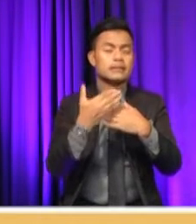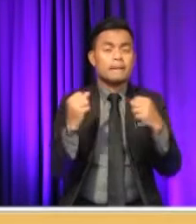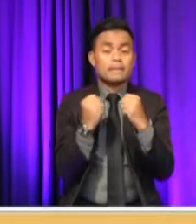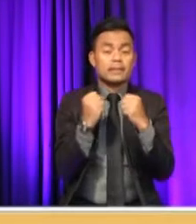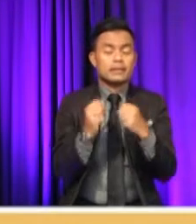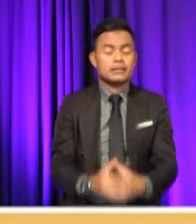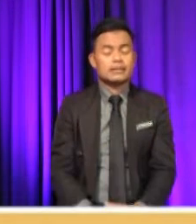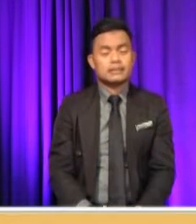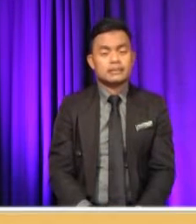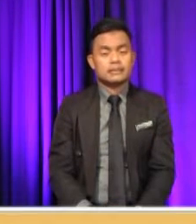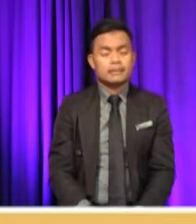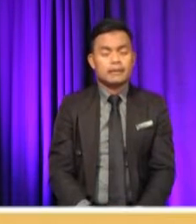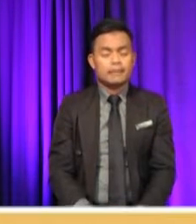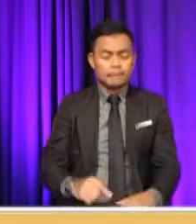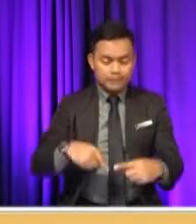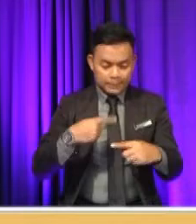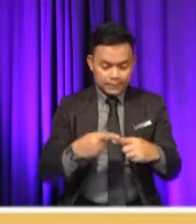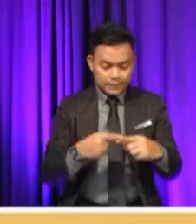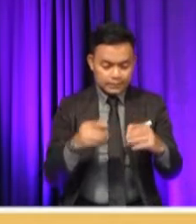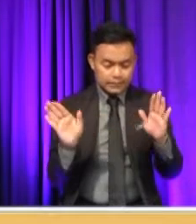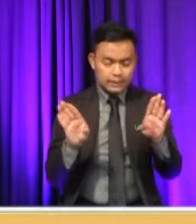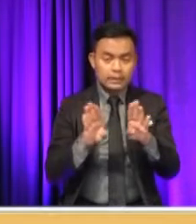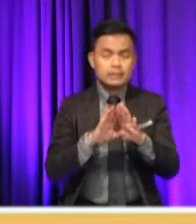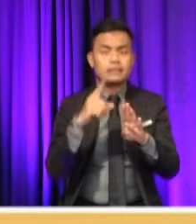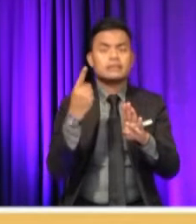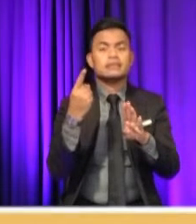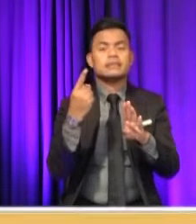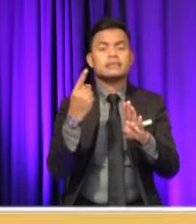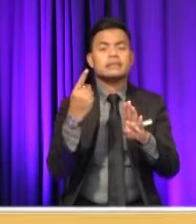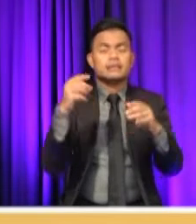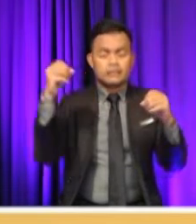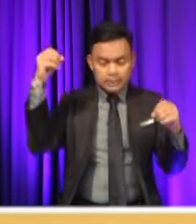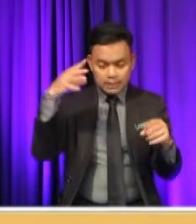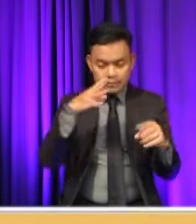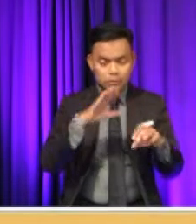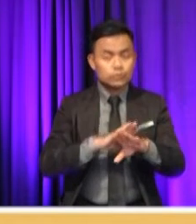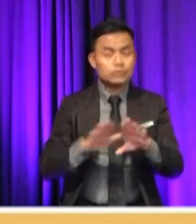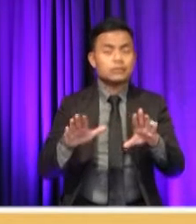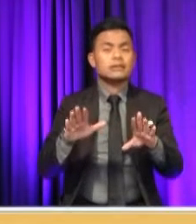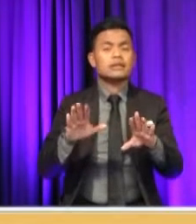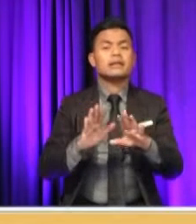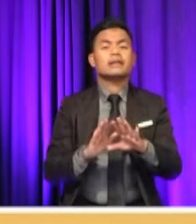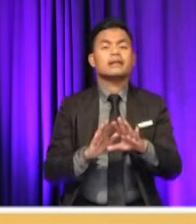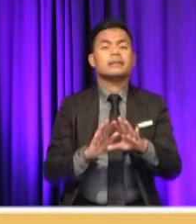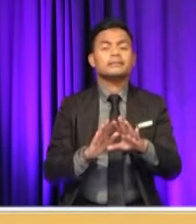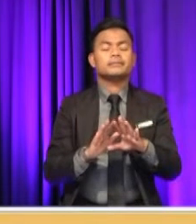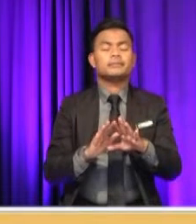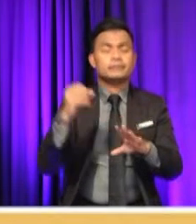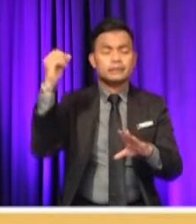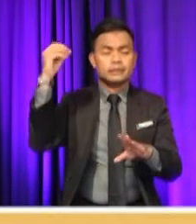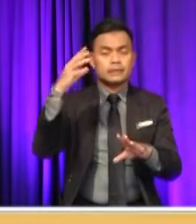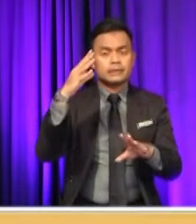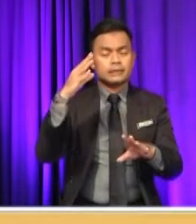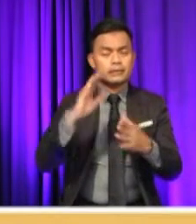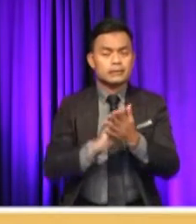apabila punat Swiss ditekan. Bila kita tutup peti ais tu kan, lampu dalam peti ais tu tak menyala kan. Okey, itu maksudnya arus tidak